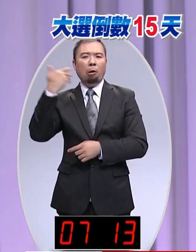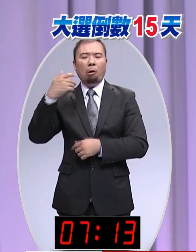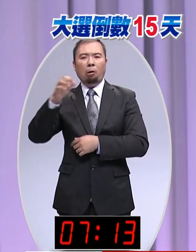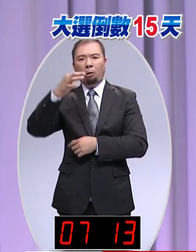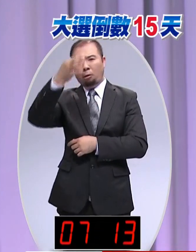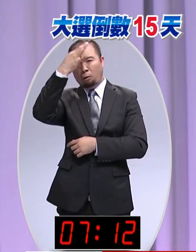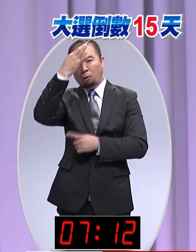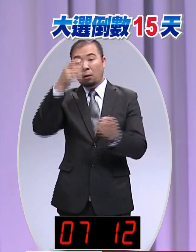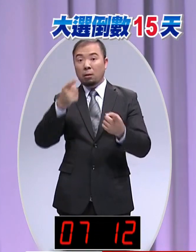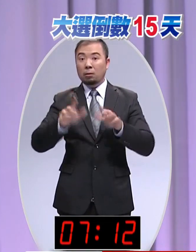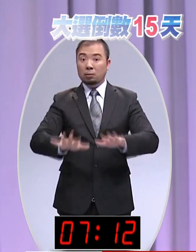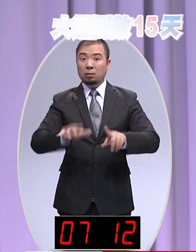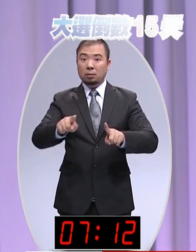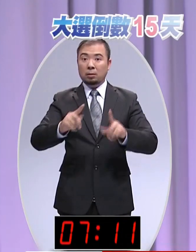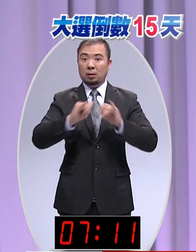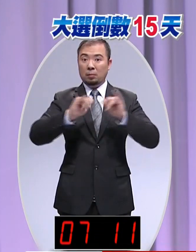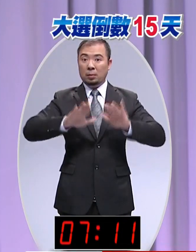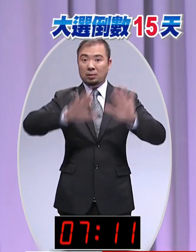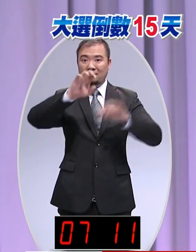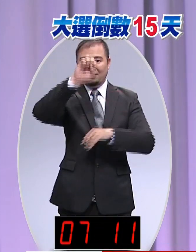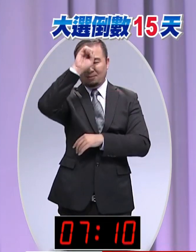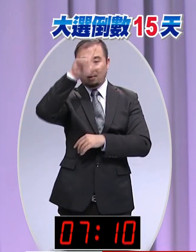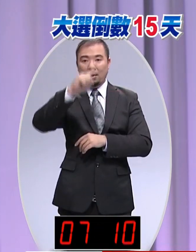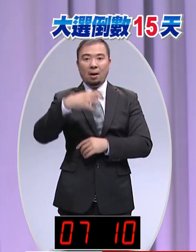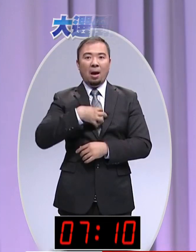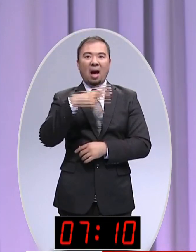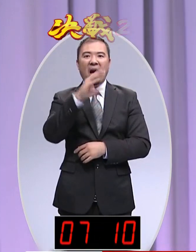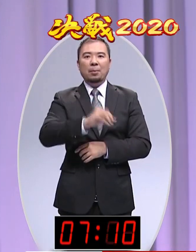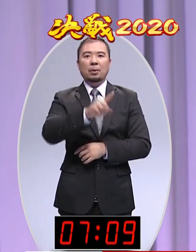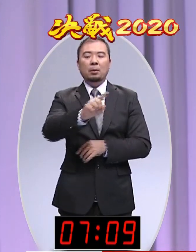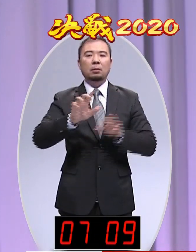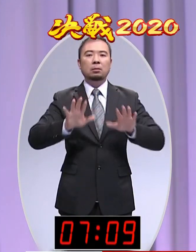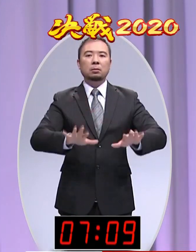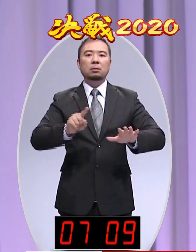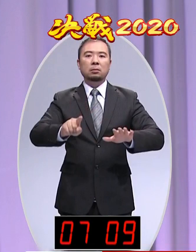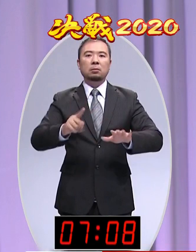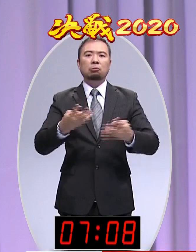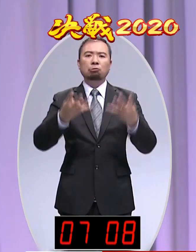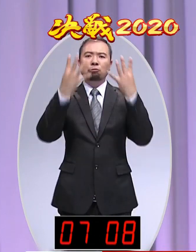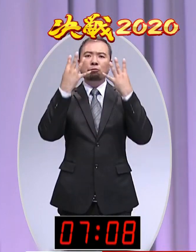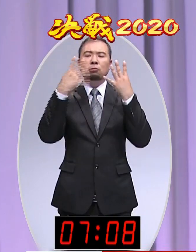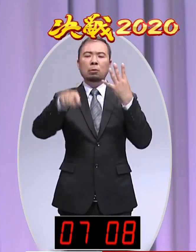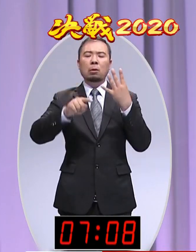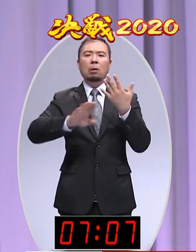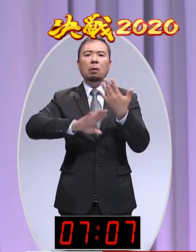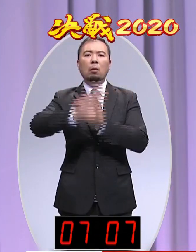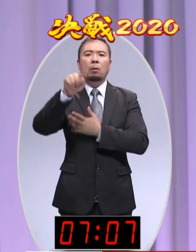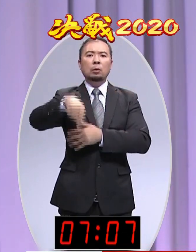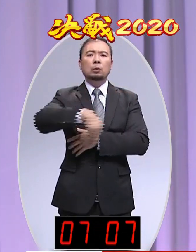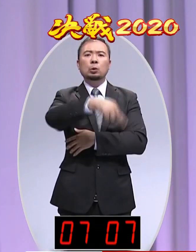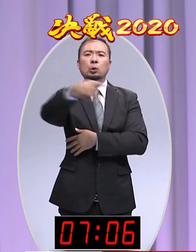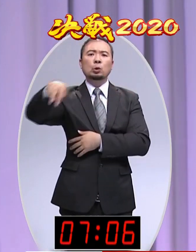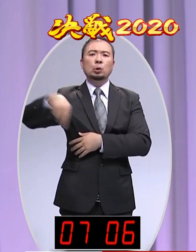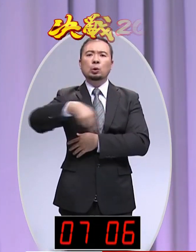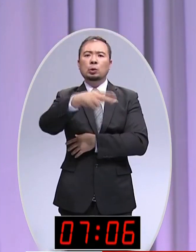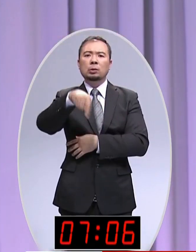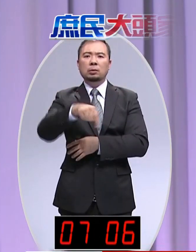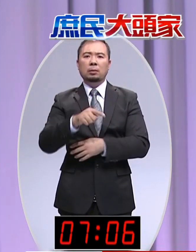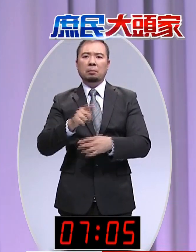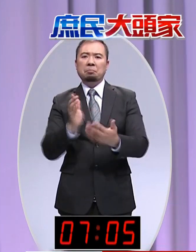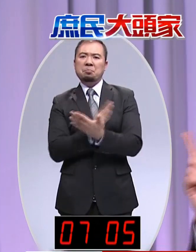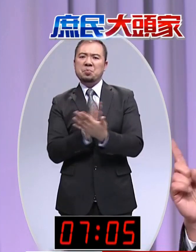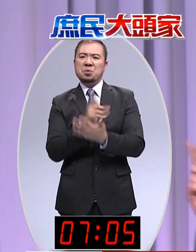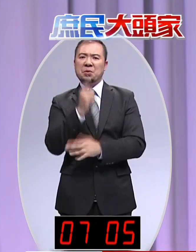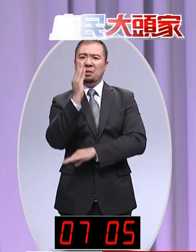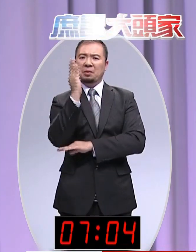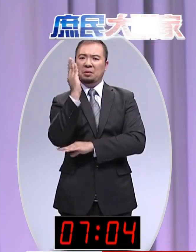犯还在外面走来走去，对你指手画脚，张牙舞爪，评论时政，